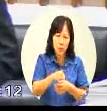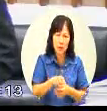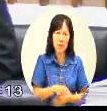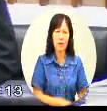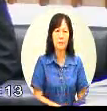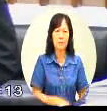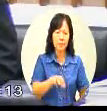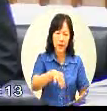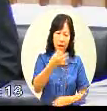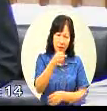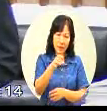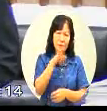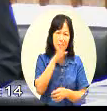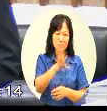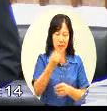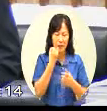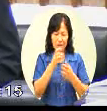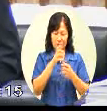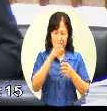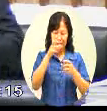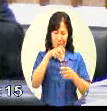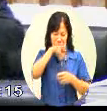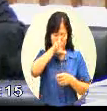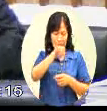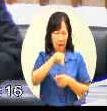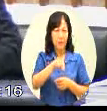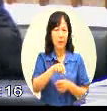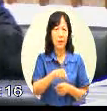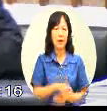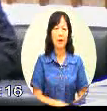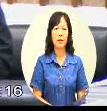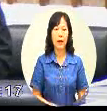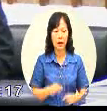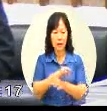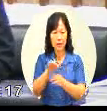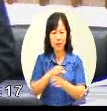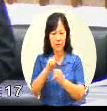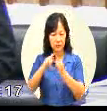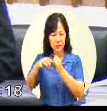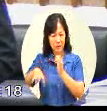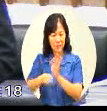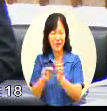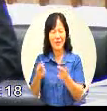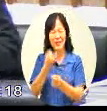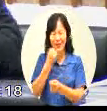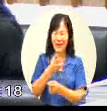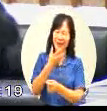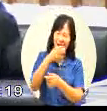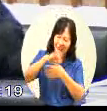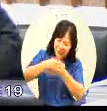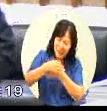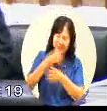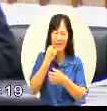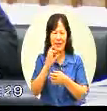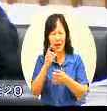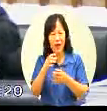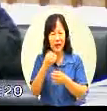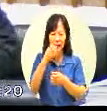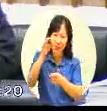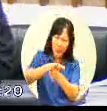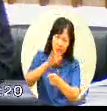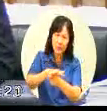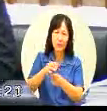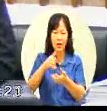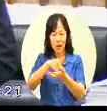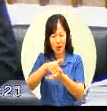那个财政纪律应该是黑脸的角色，那经发局长、社会局长，这应该是白脸的，因为这是企业补助啊，弱